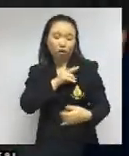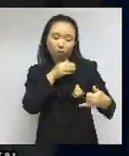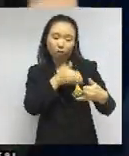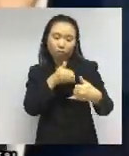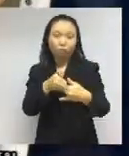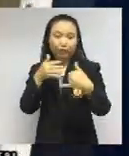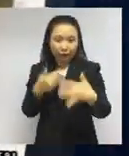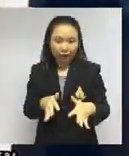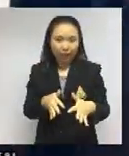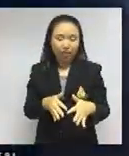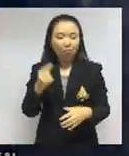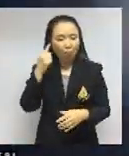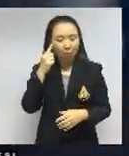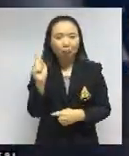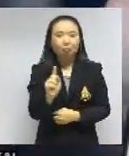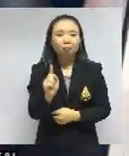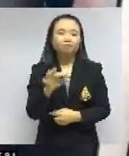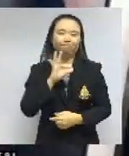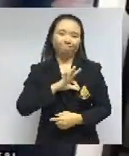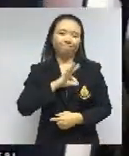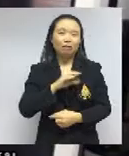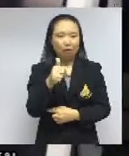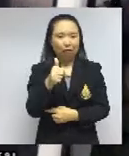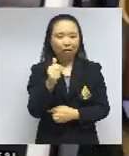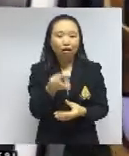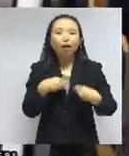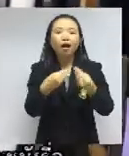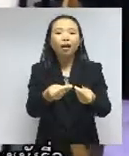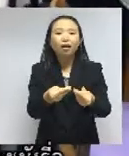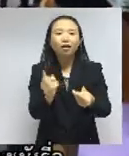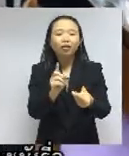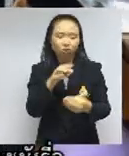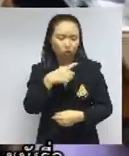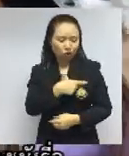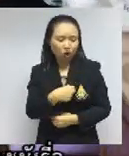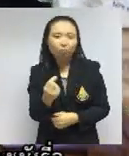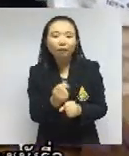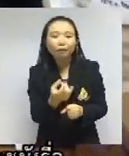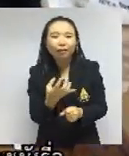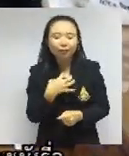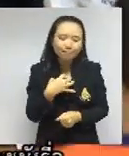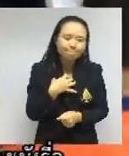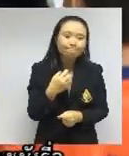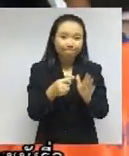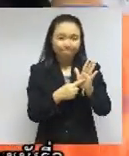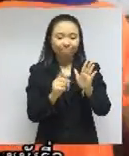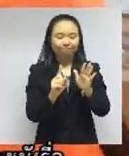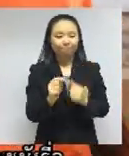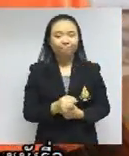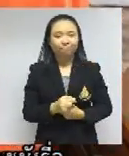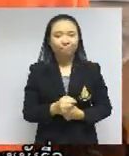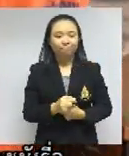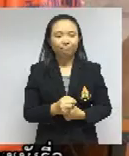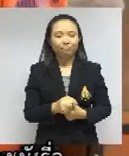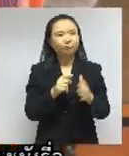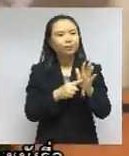คลเสร็จเรียบร้อยแล้วนักเรียนก็จะสามารถที่จะทำกิจกรรมในสิ่งที่ตนเองชอบหรืออยากทำได้เช่นในเ